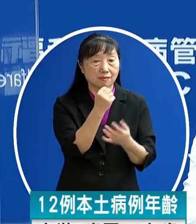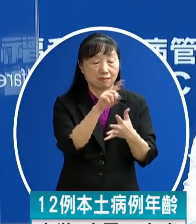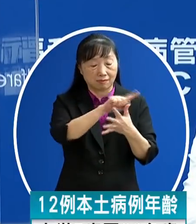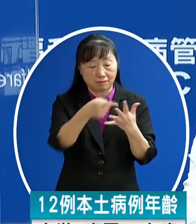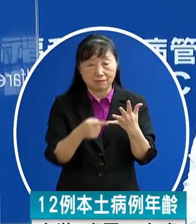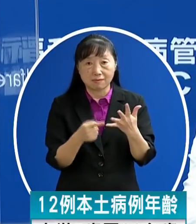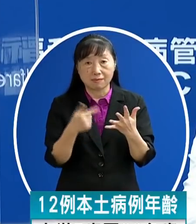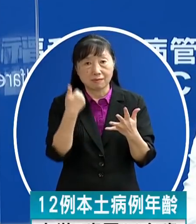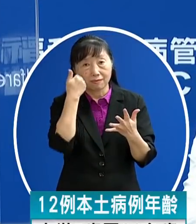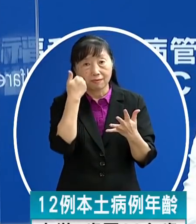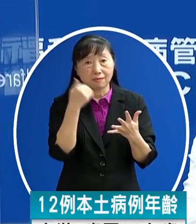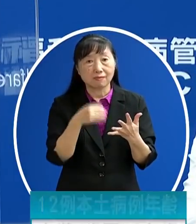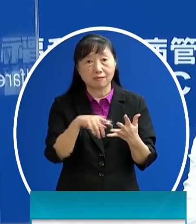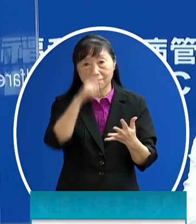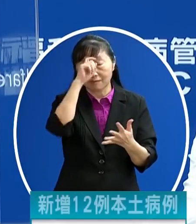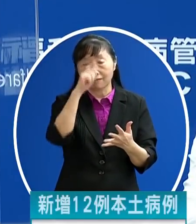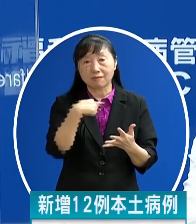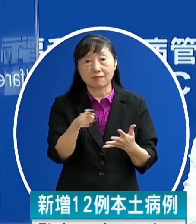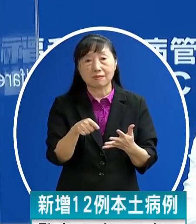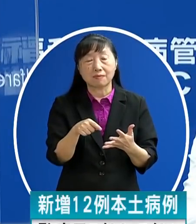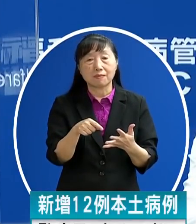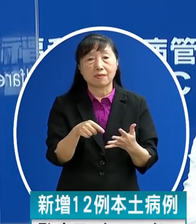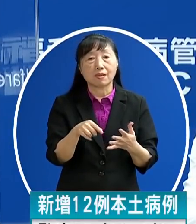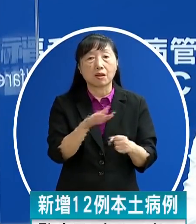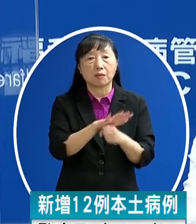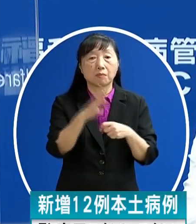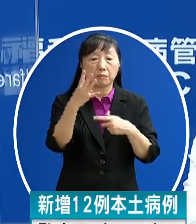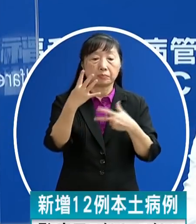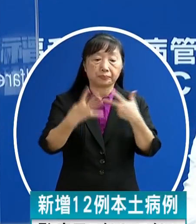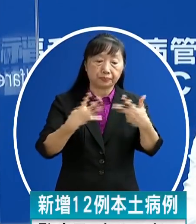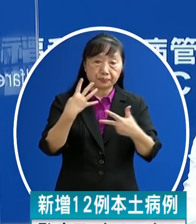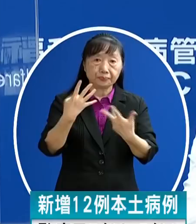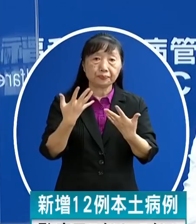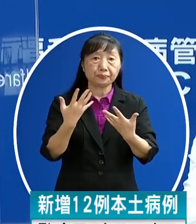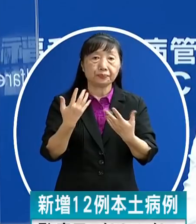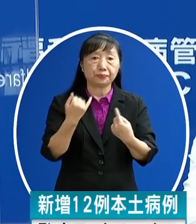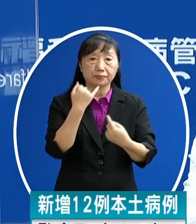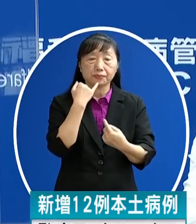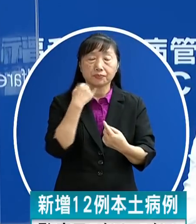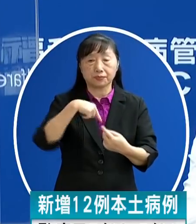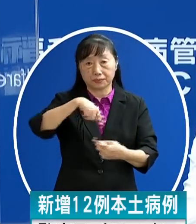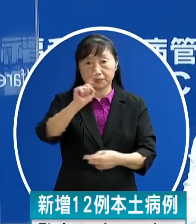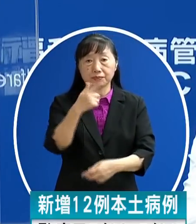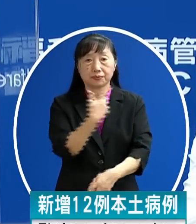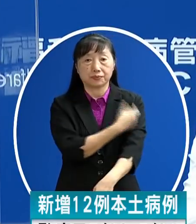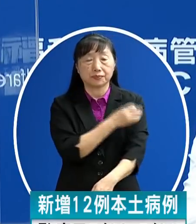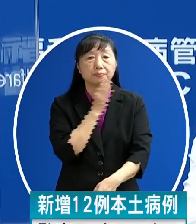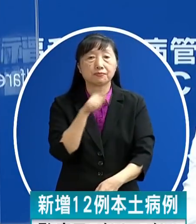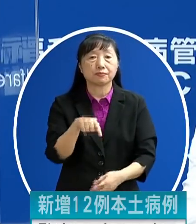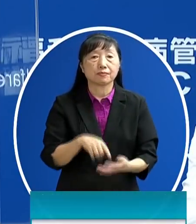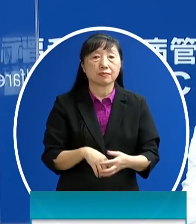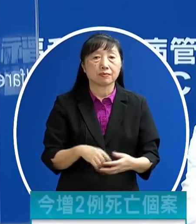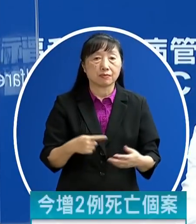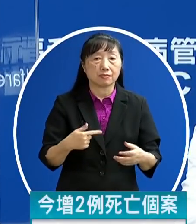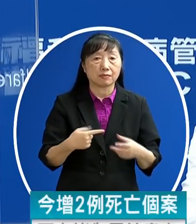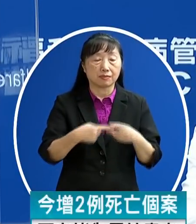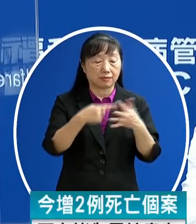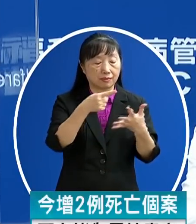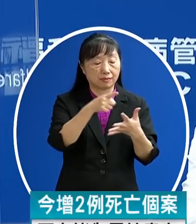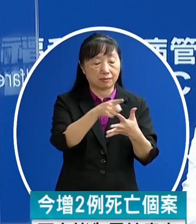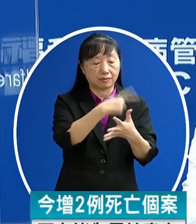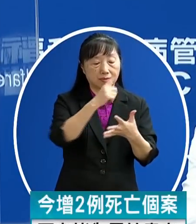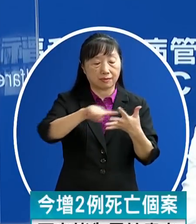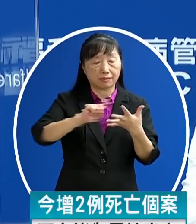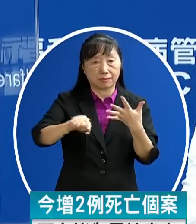间好，我们希望他比较短的，满四周就可以来施打第二剂。好，所以我们讲第一类到